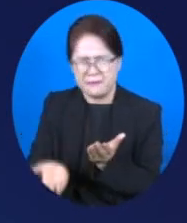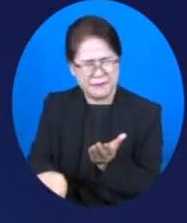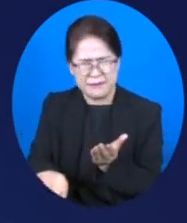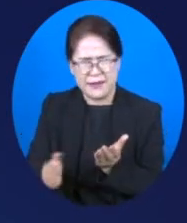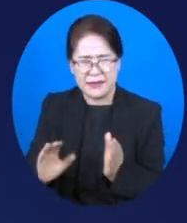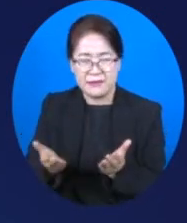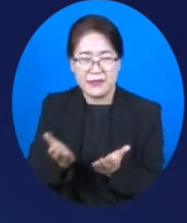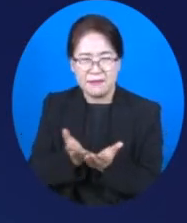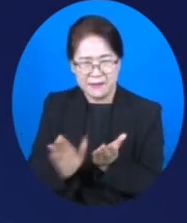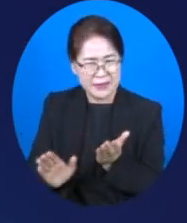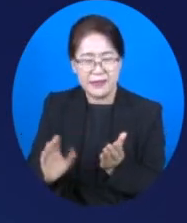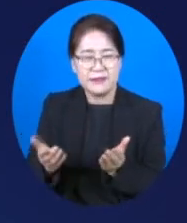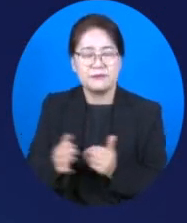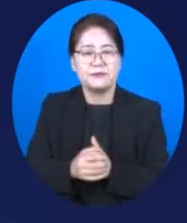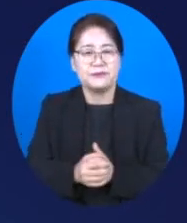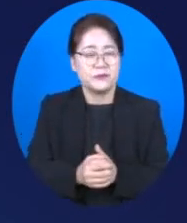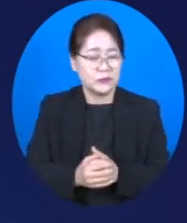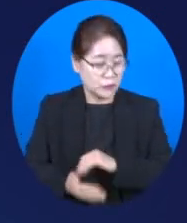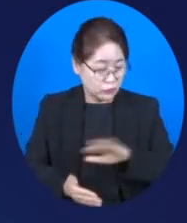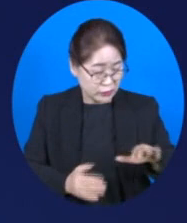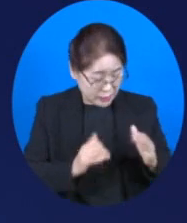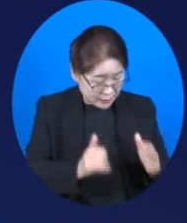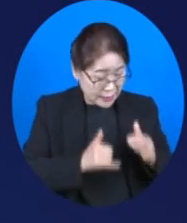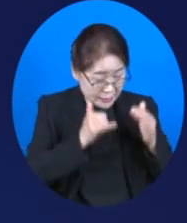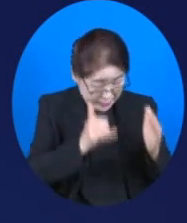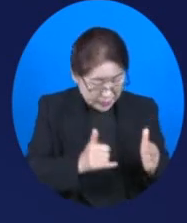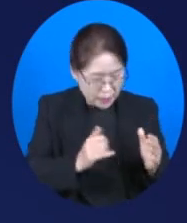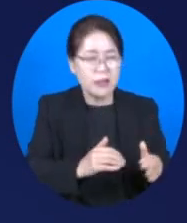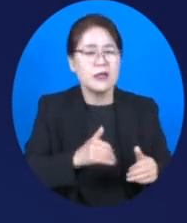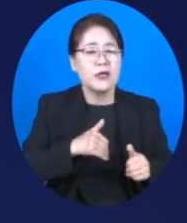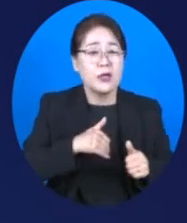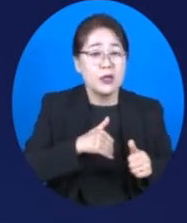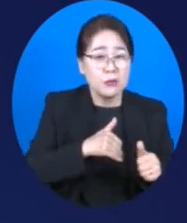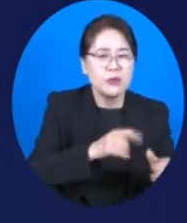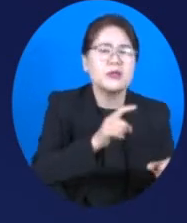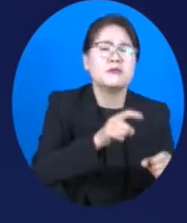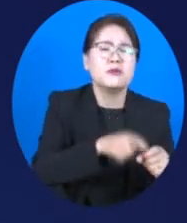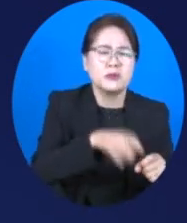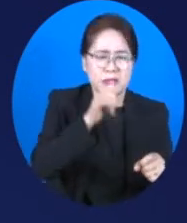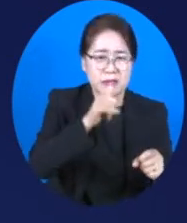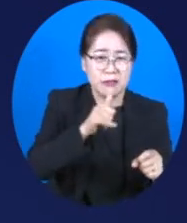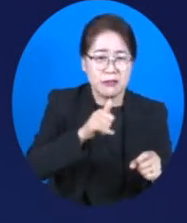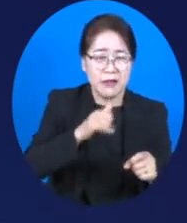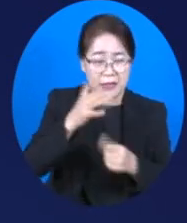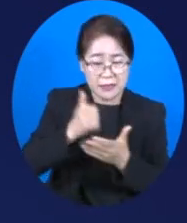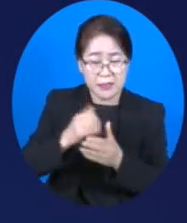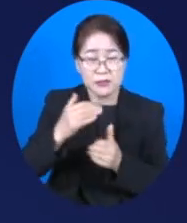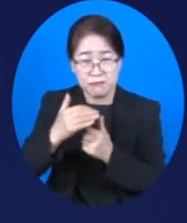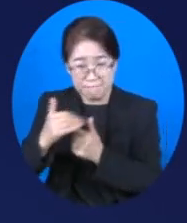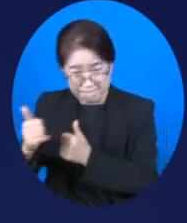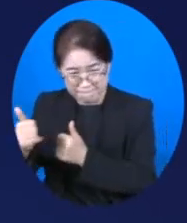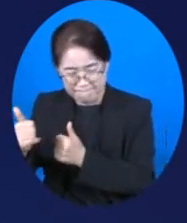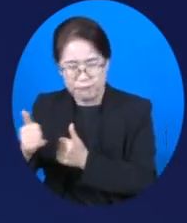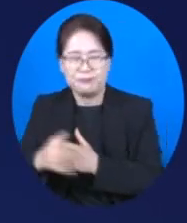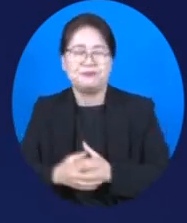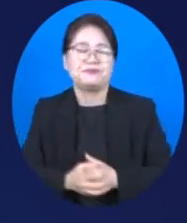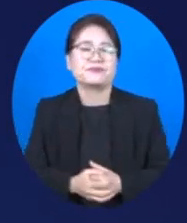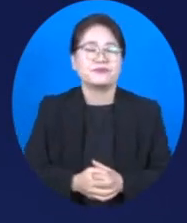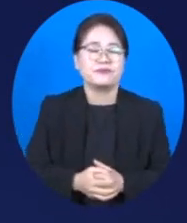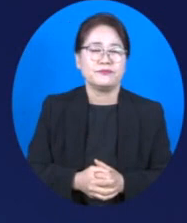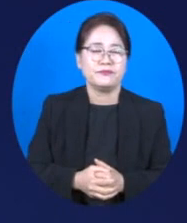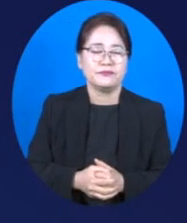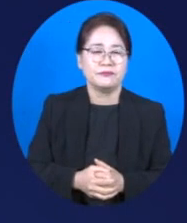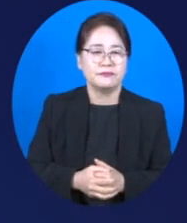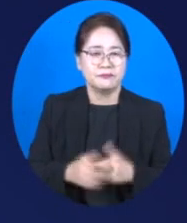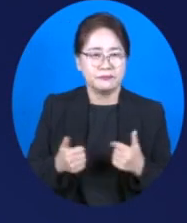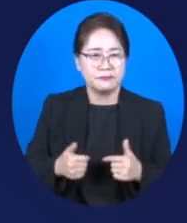아닙니다. 우리를 이 세상에 보내시기 위해서 주님이 우리를 부르셨습니다.